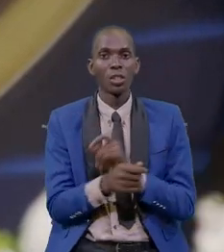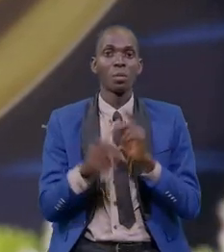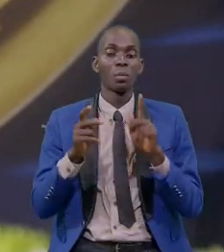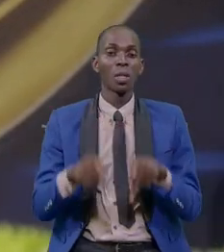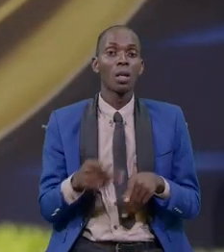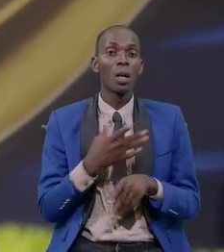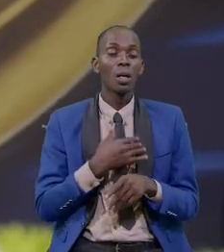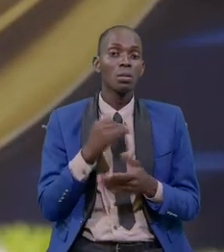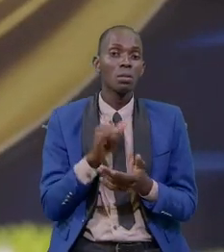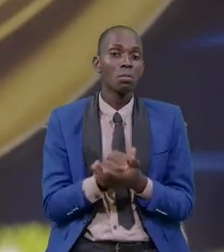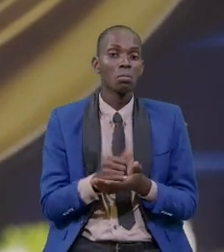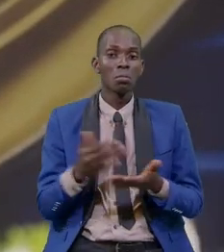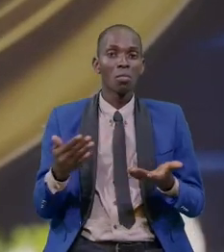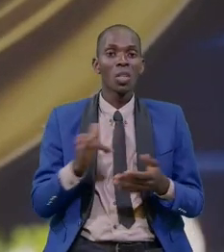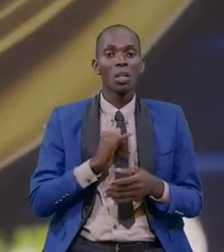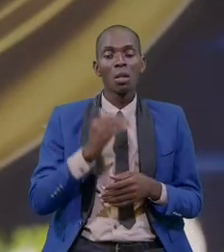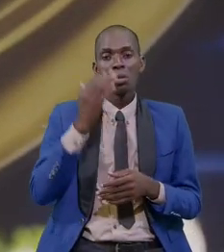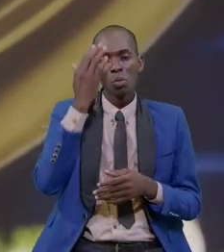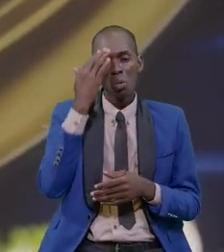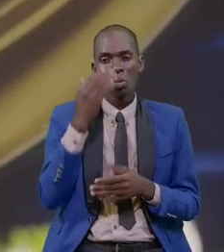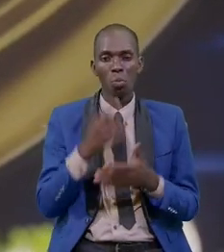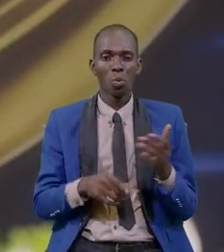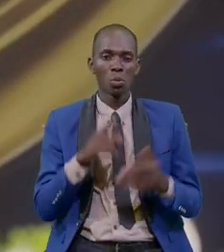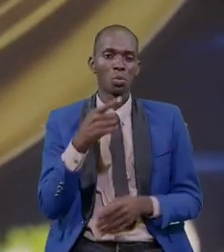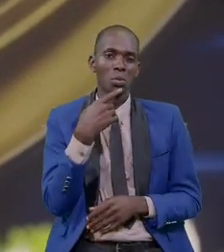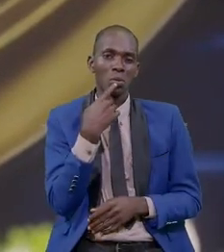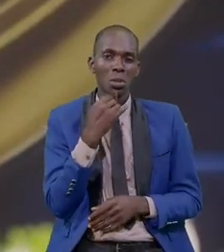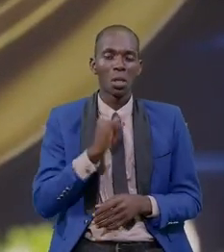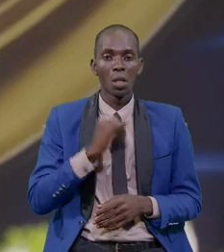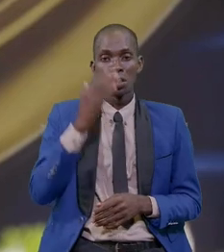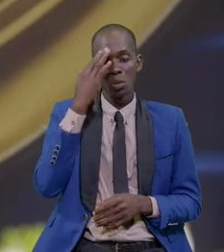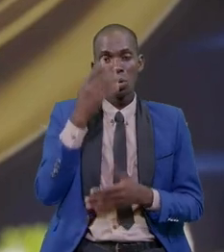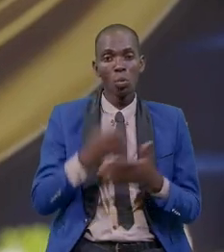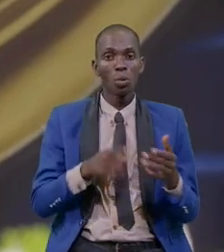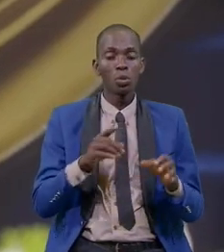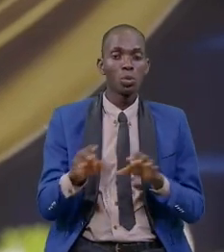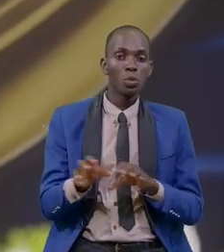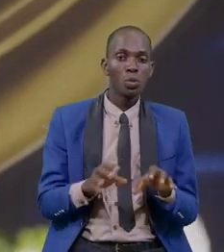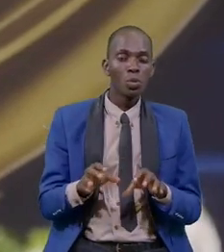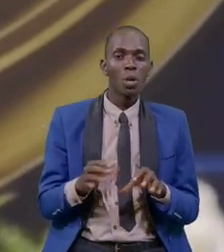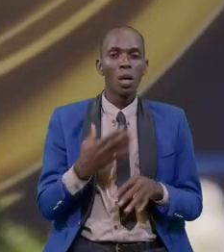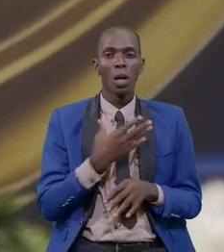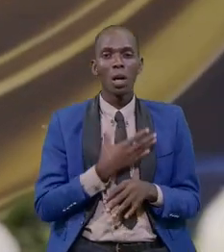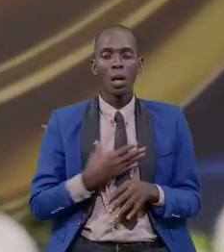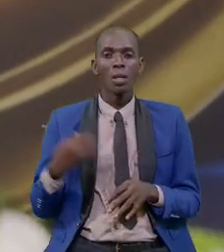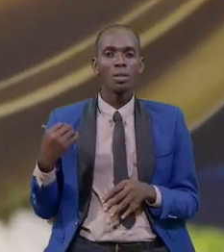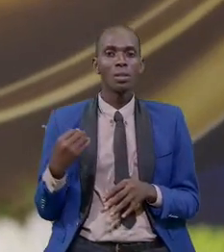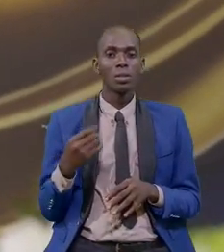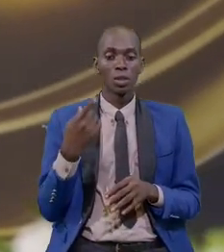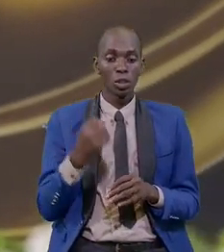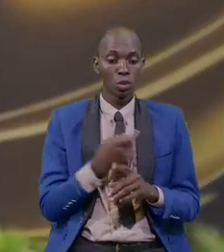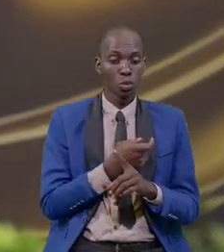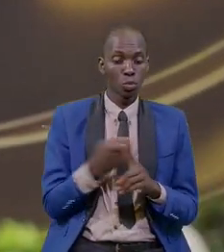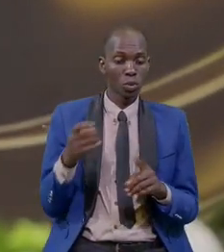à tel. Je sais ce qu'on peut faire. Je sais ce que je vais faire. Je sais ce qu'on peut dire. Je sais ce qu'on peut faire pour que la plaie qui est sur sa